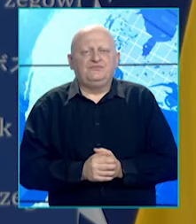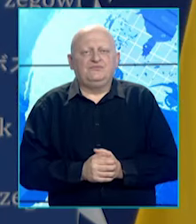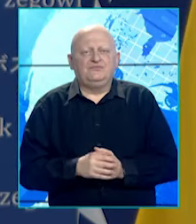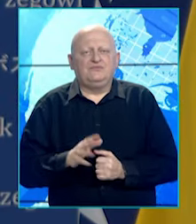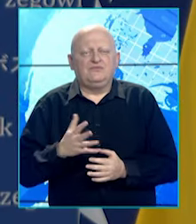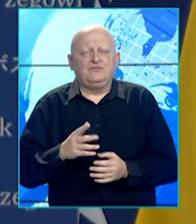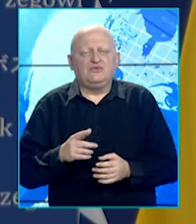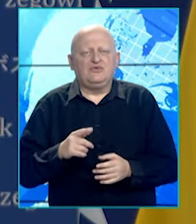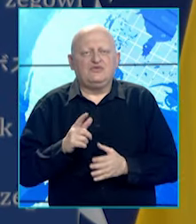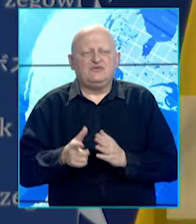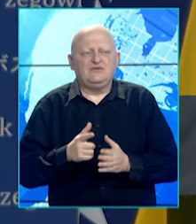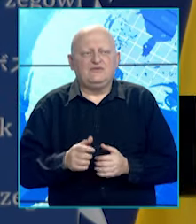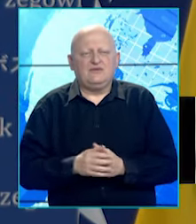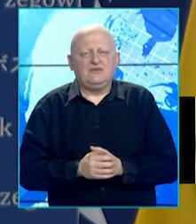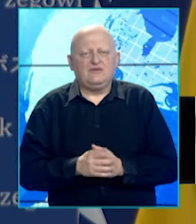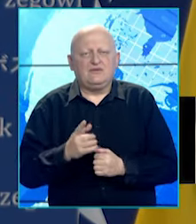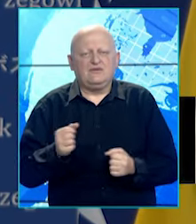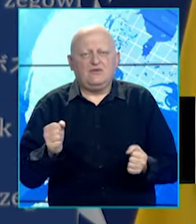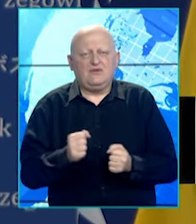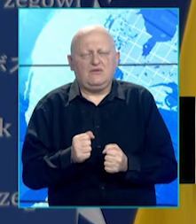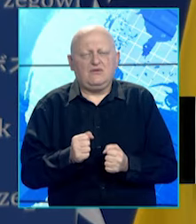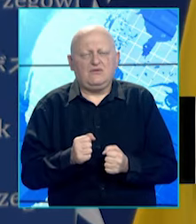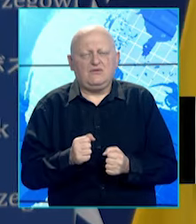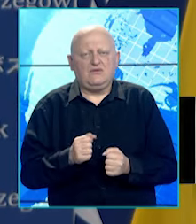Da, već neko vrijeme jedan ozbiljan,